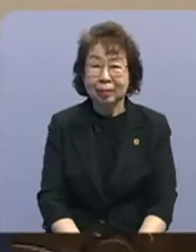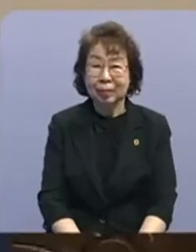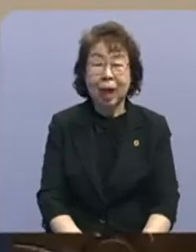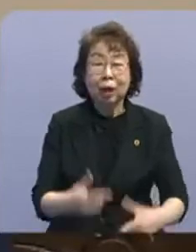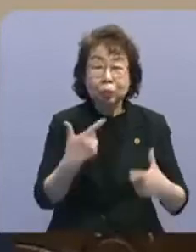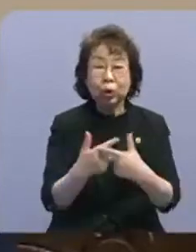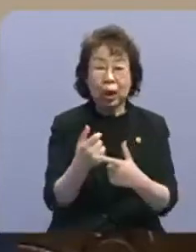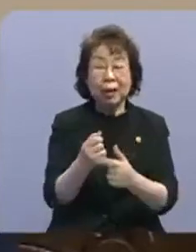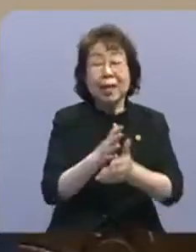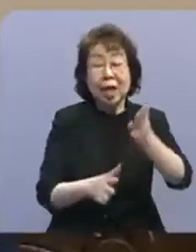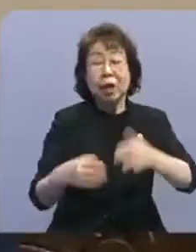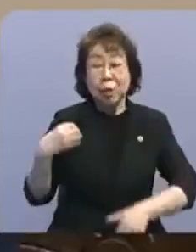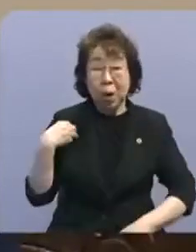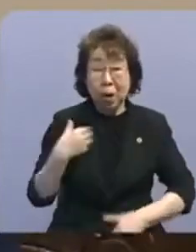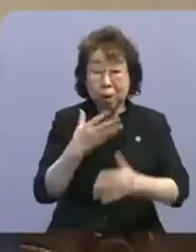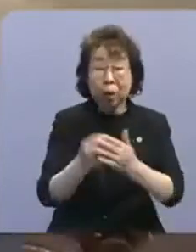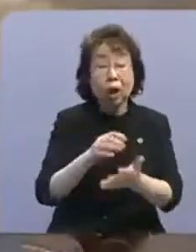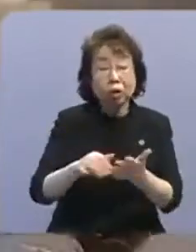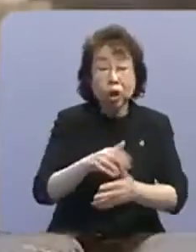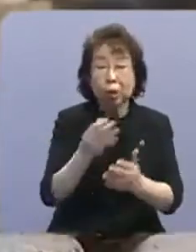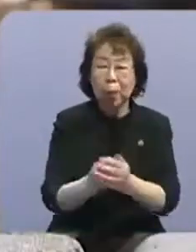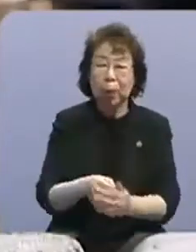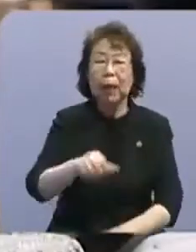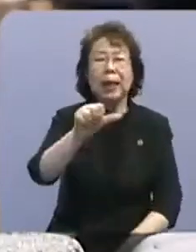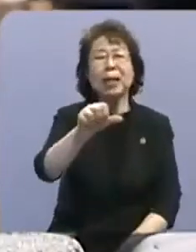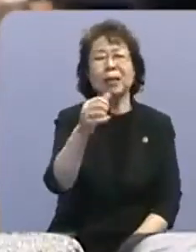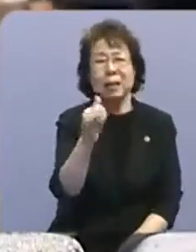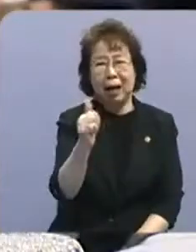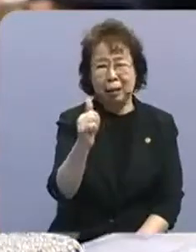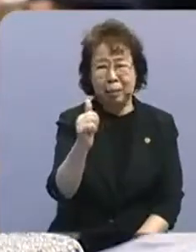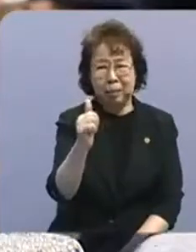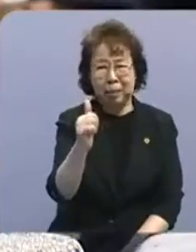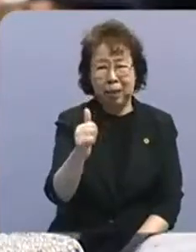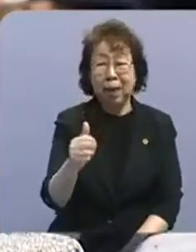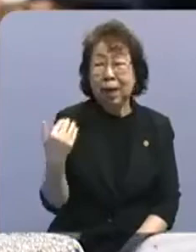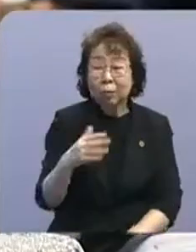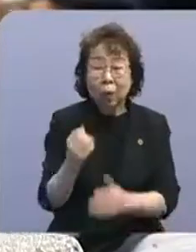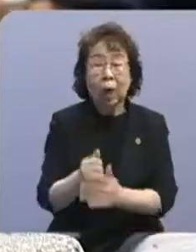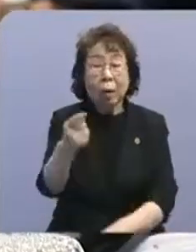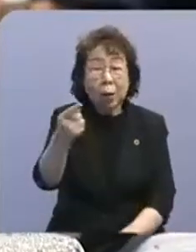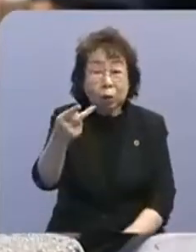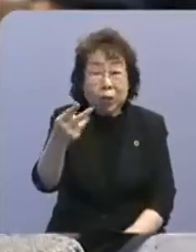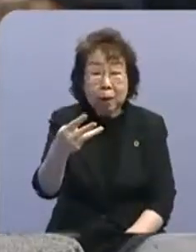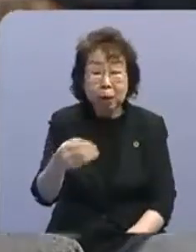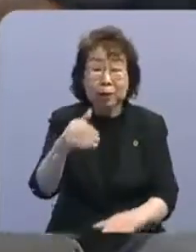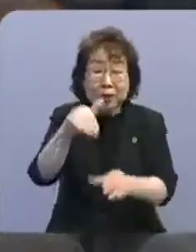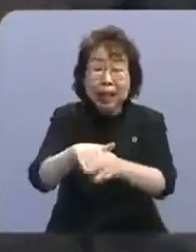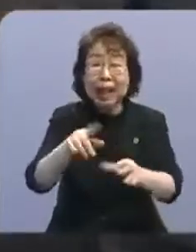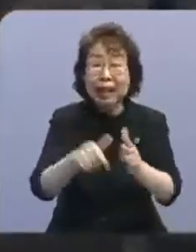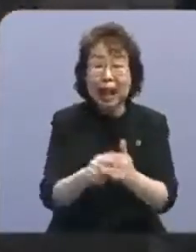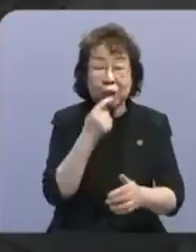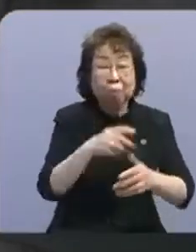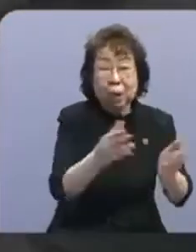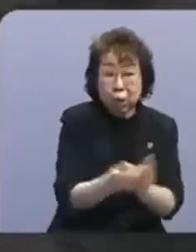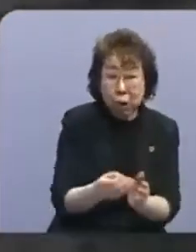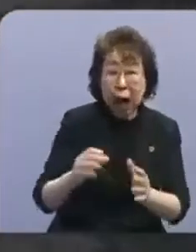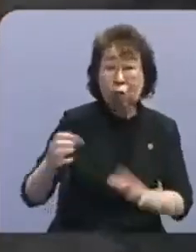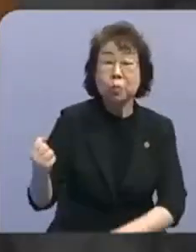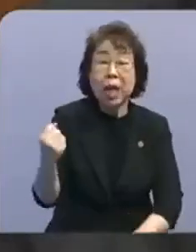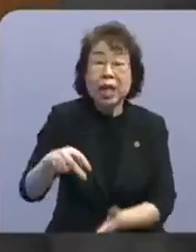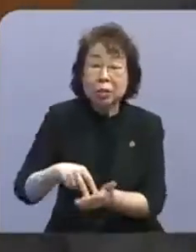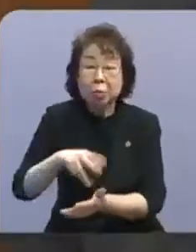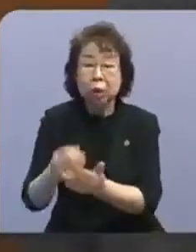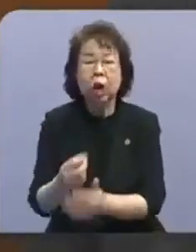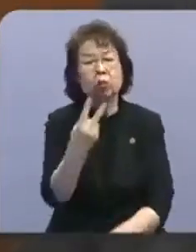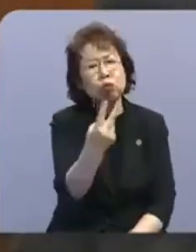부산광역 의원 비례대표 수는 모두 5명 최근 세 차례 지방선거에서 민주당과 국민의 힘이 각각